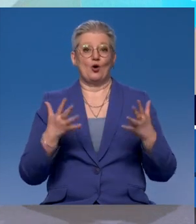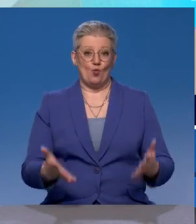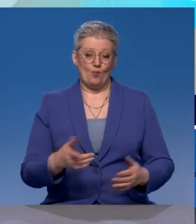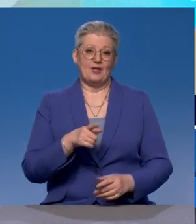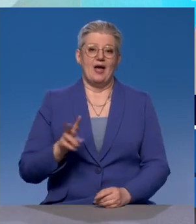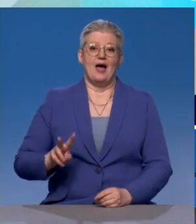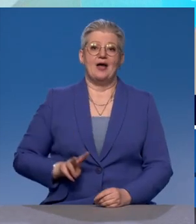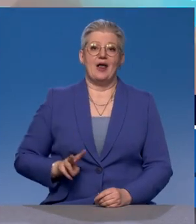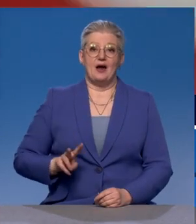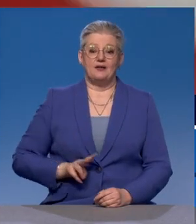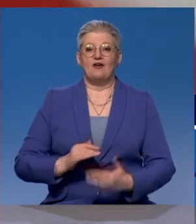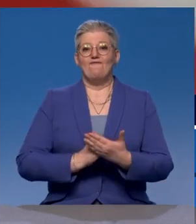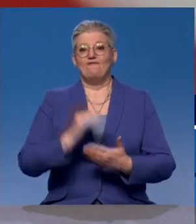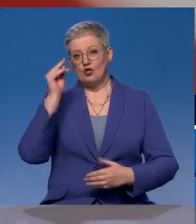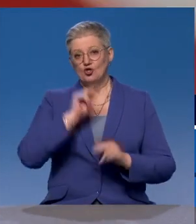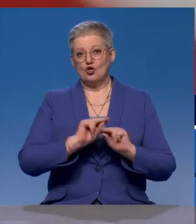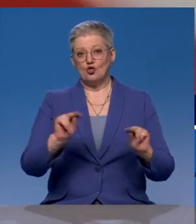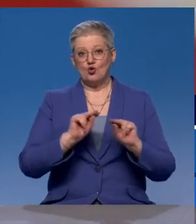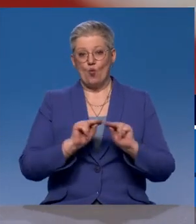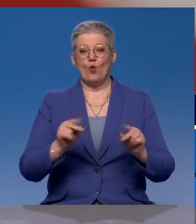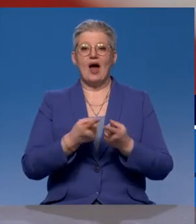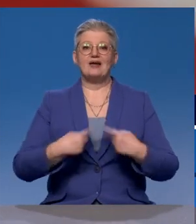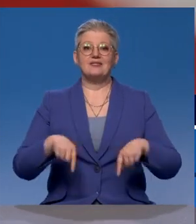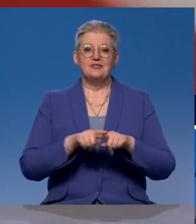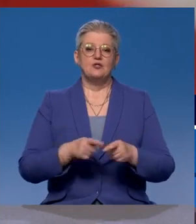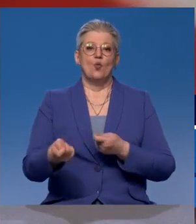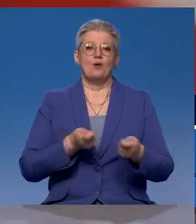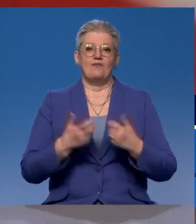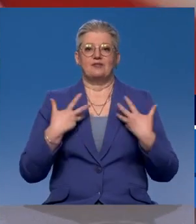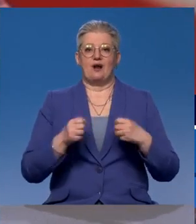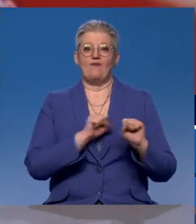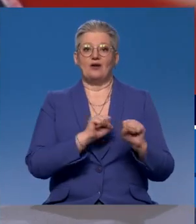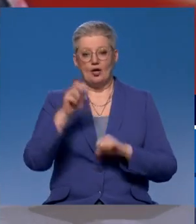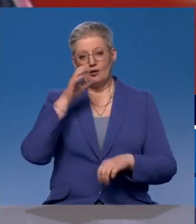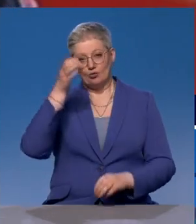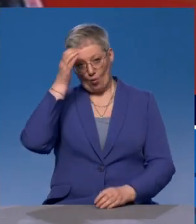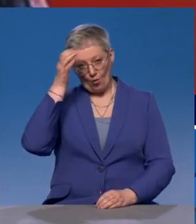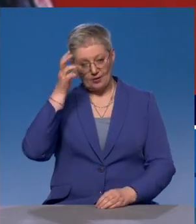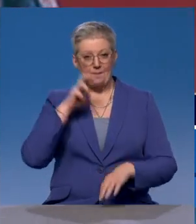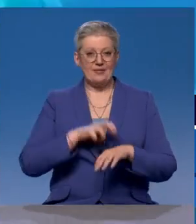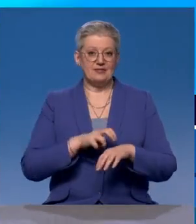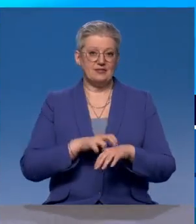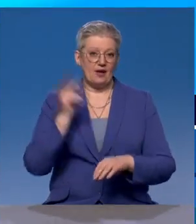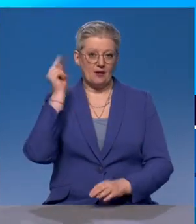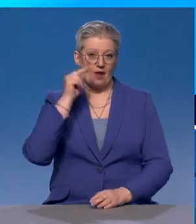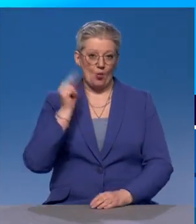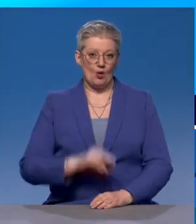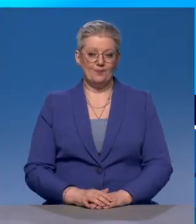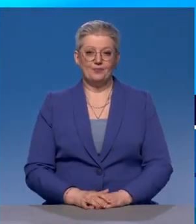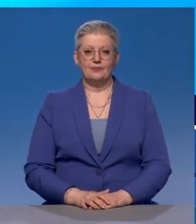ректор Высшей школы организации управления здравоохранением, доктор медицинских наук, была у нас в гостях. На минутку прервемся.